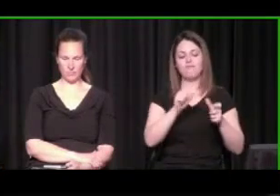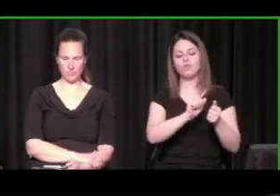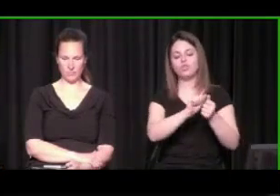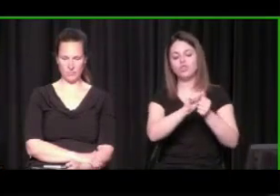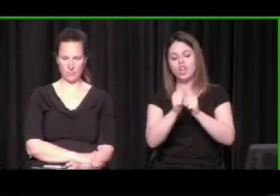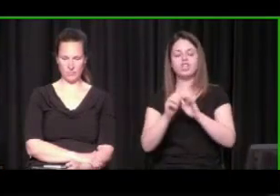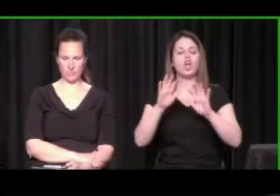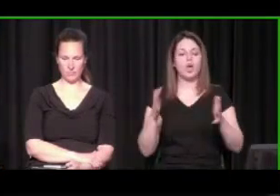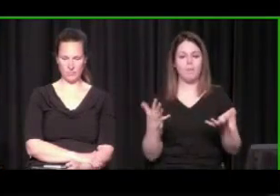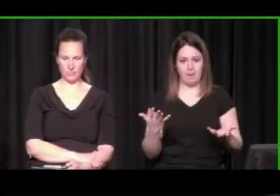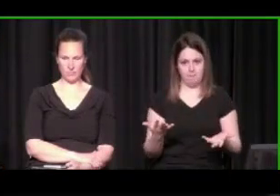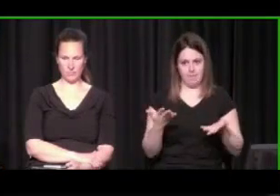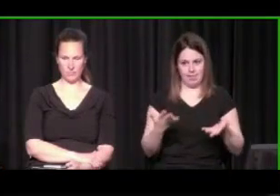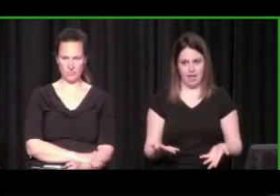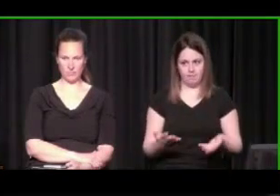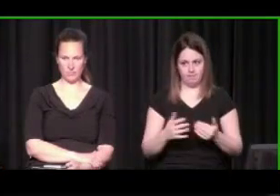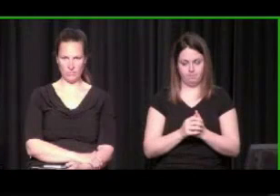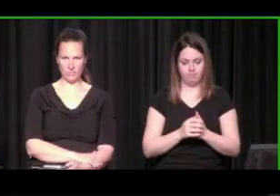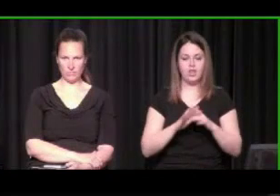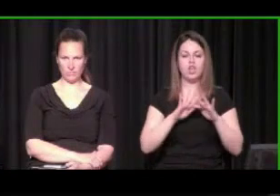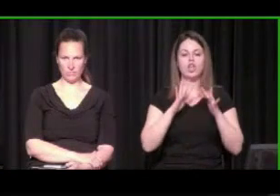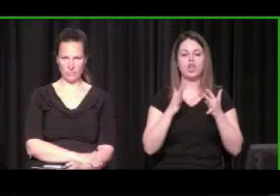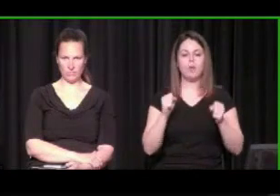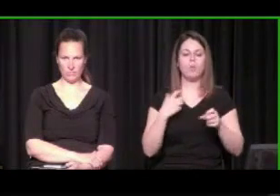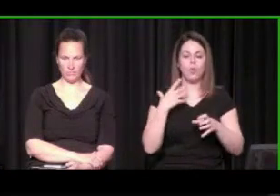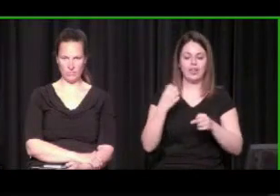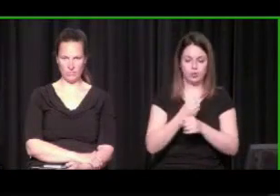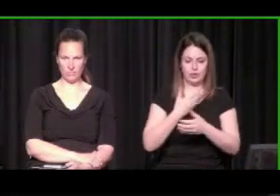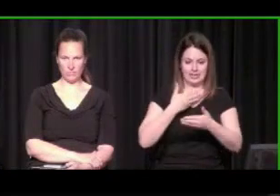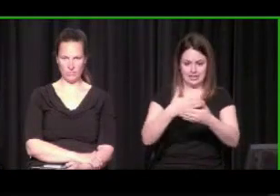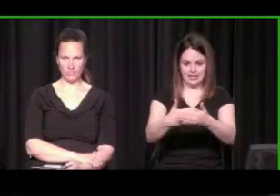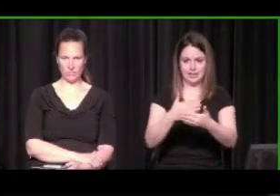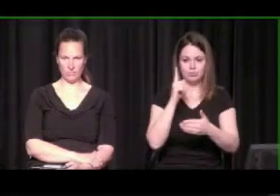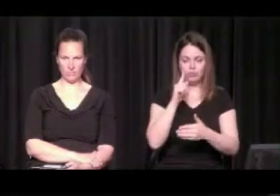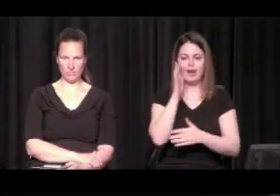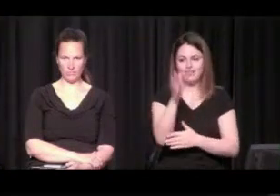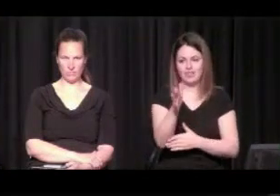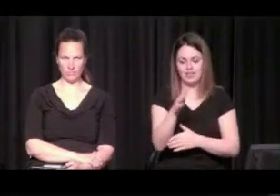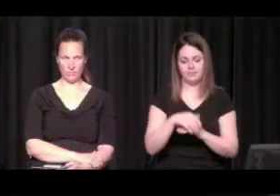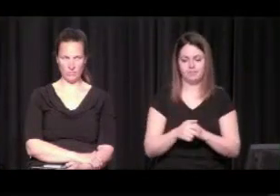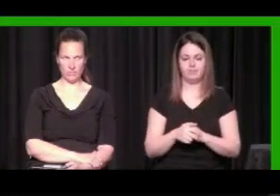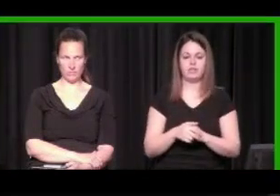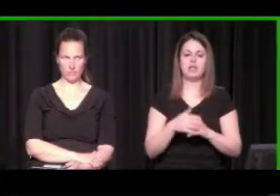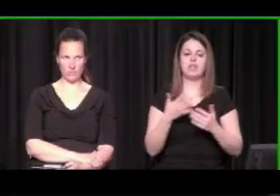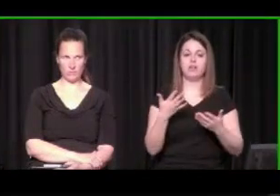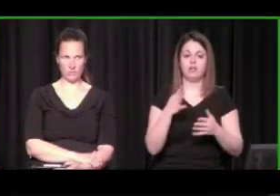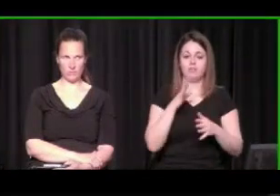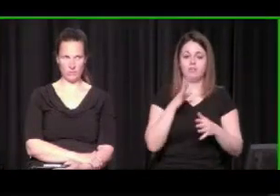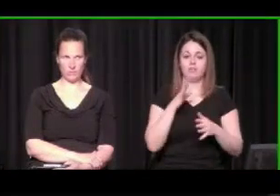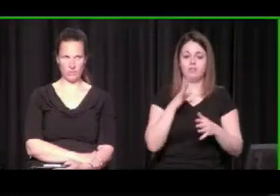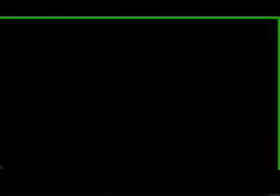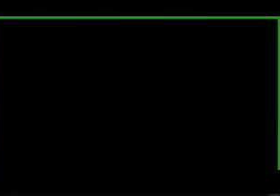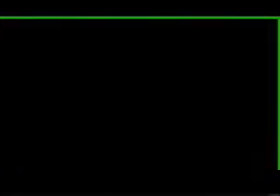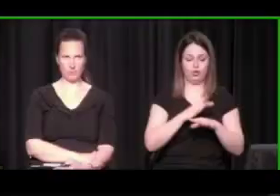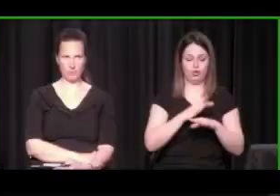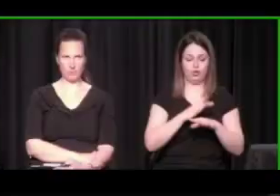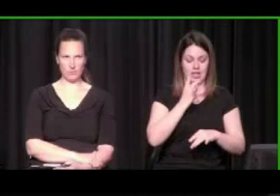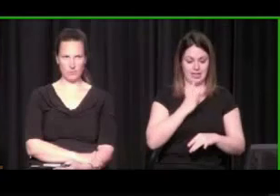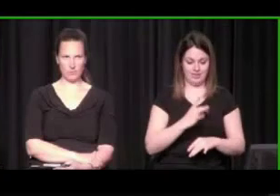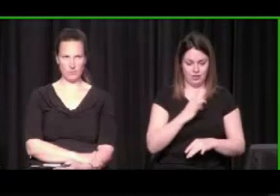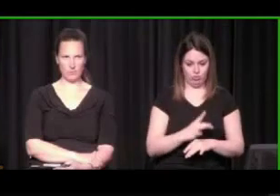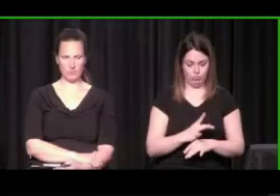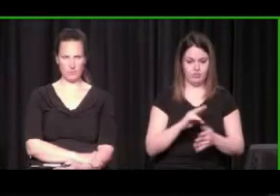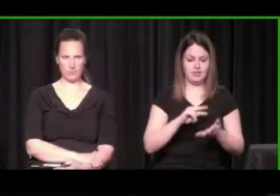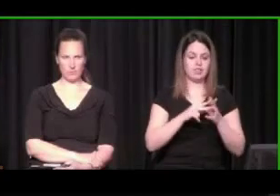changer les choses et comment est-ce qu'on peut y arriver? Quand on regarde sur le plan des individus, hein, des personnes âgées qui ont une